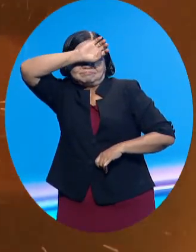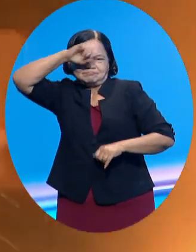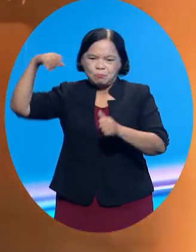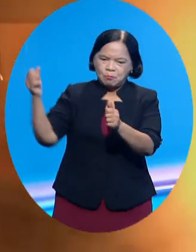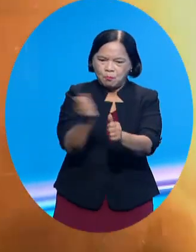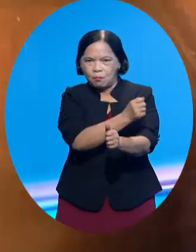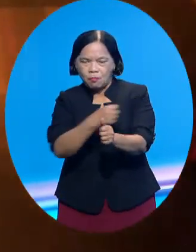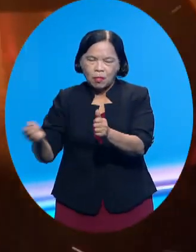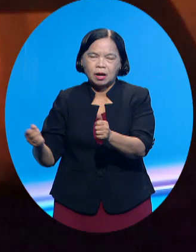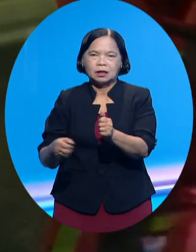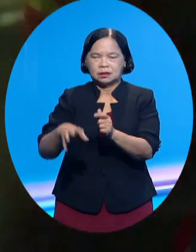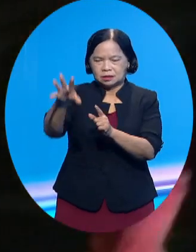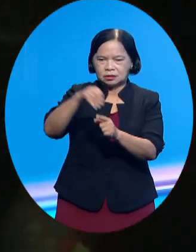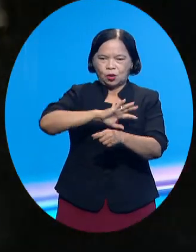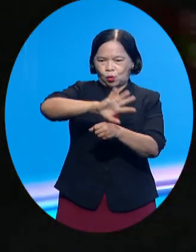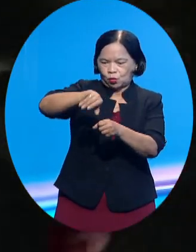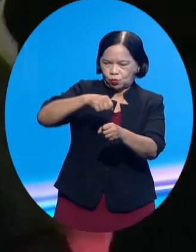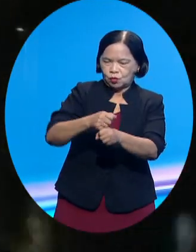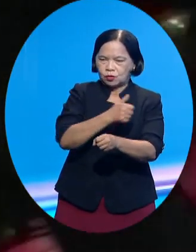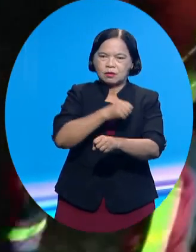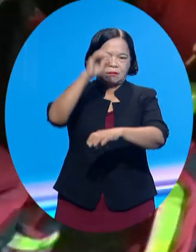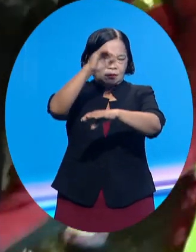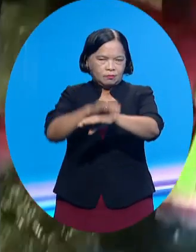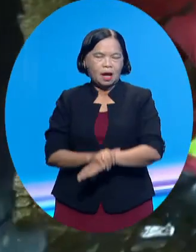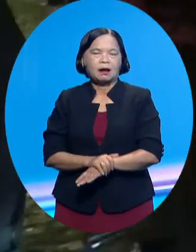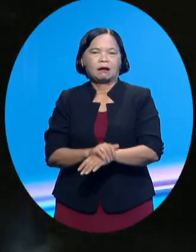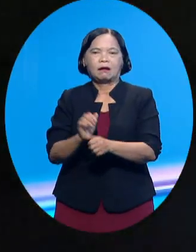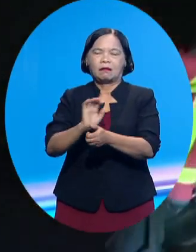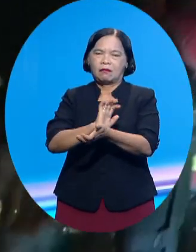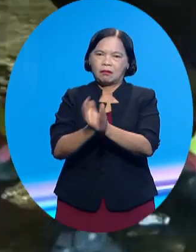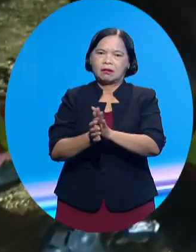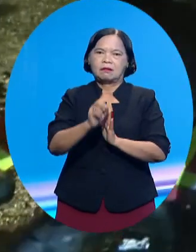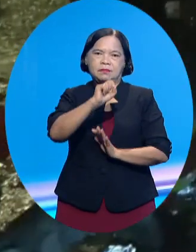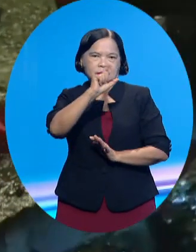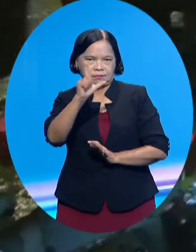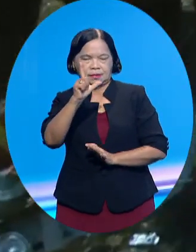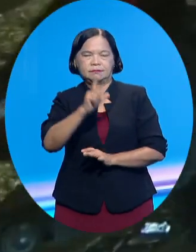Theo nhiều nguồn tin, độ tuổi trung bình của những người bị bắt trong các cuộc bạo loạn là 17.